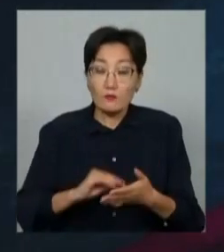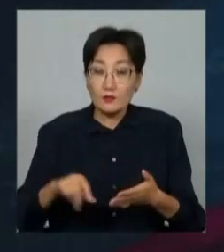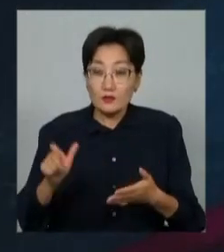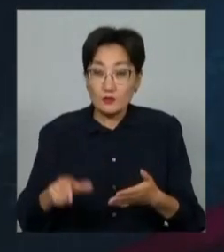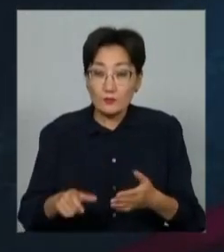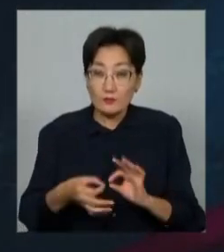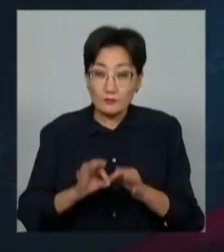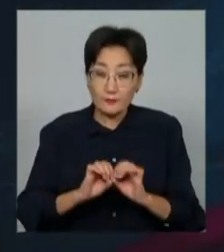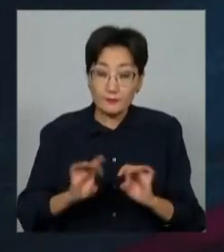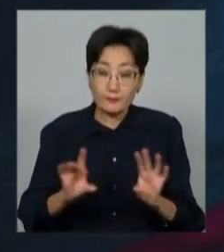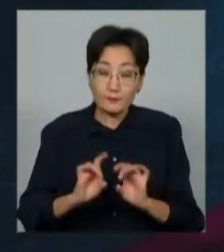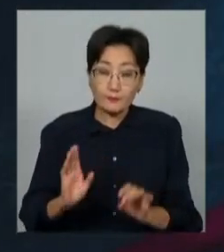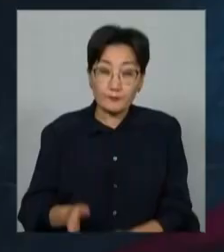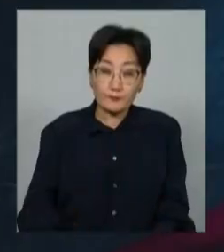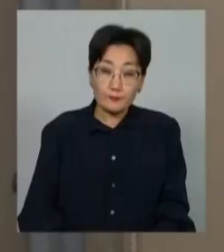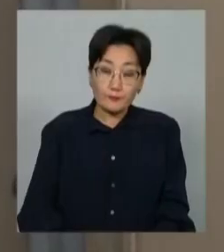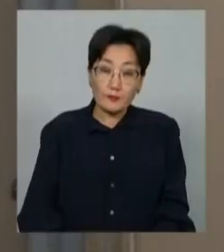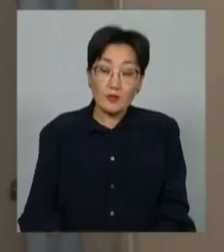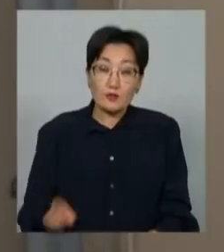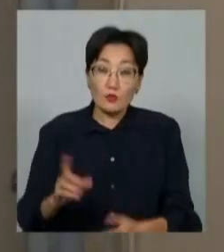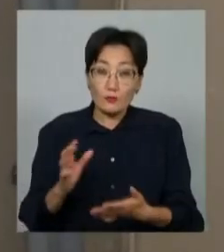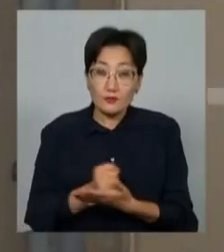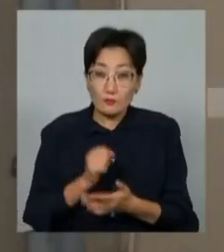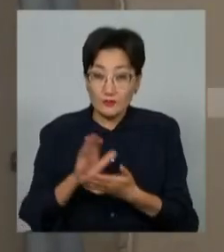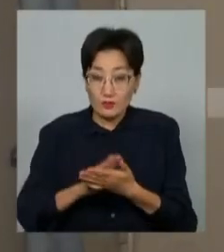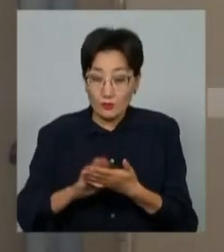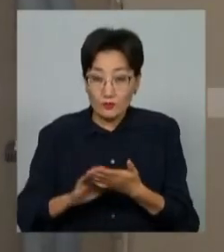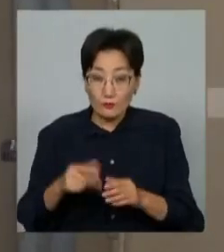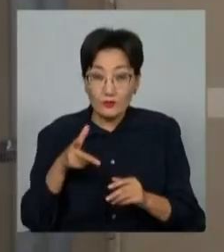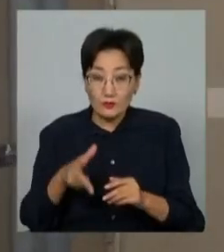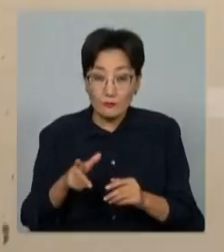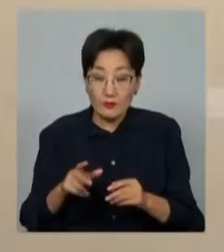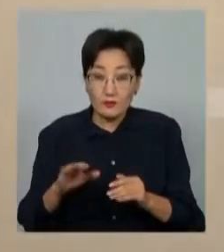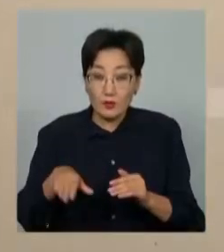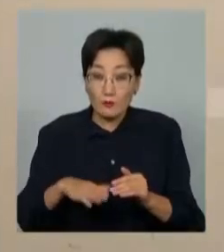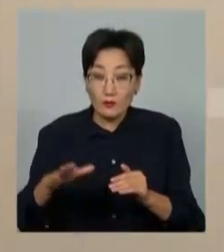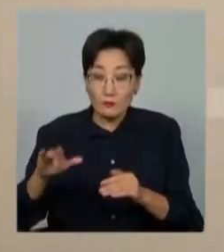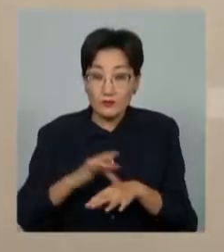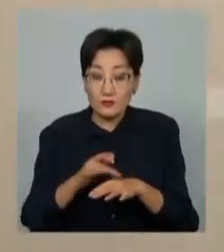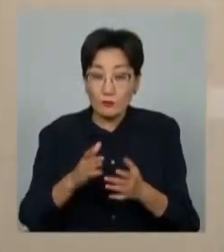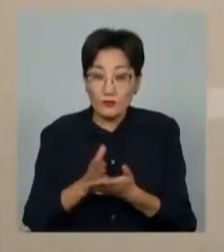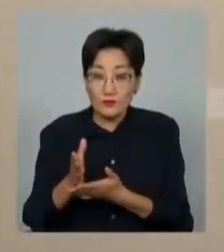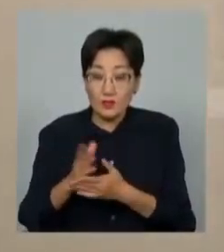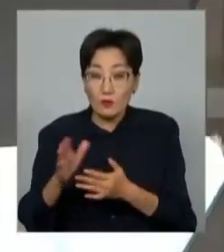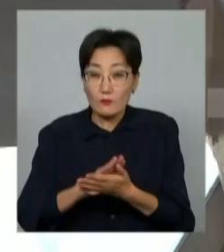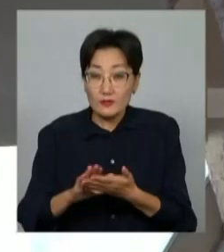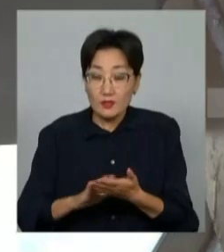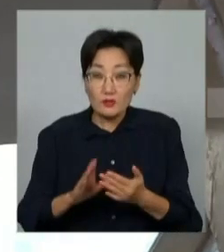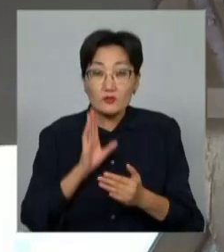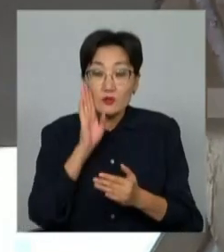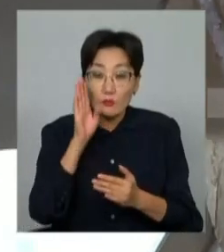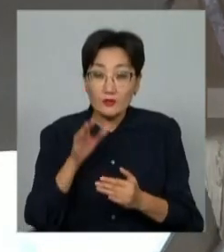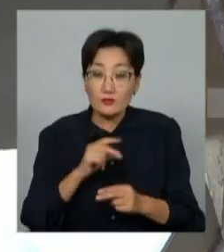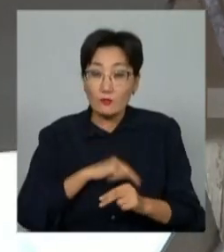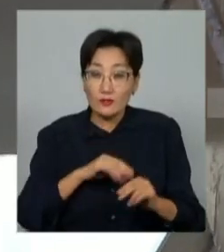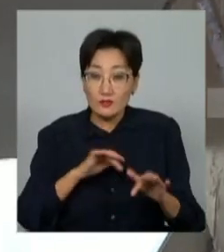Мангельдинов с подробностями. Чтобы успеть обработать более 3000 подъездов, коммунальные службы приступают к дезинфекции с самого утра. В